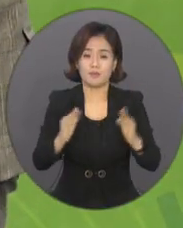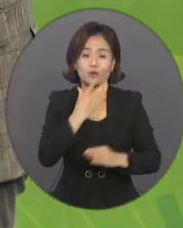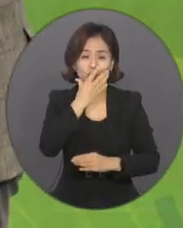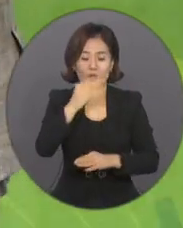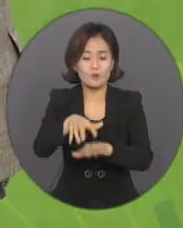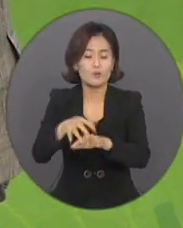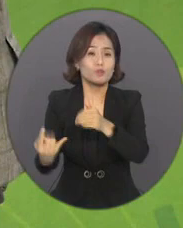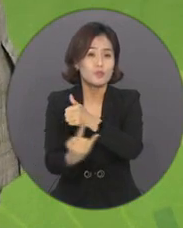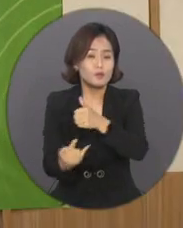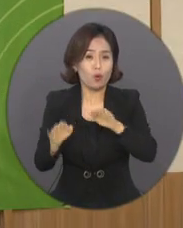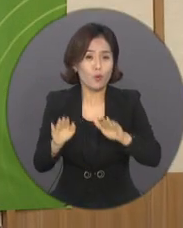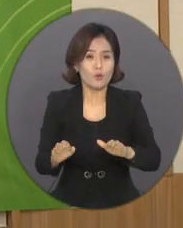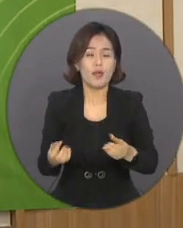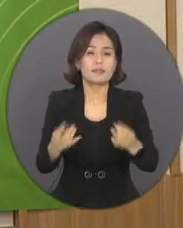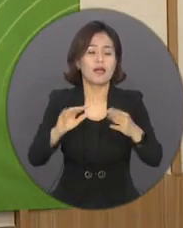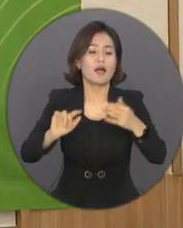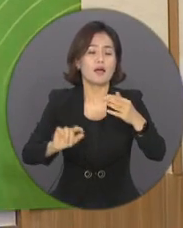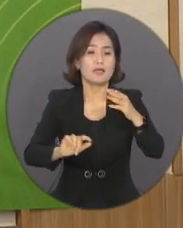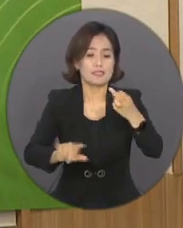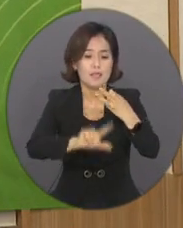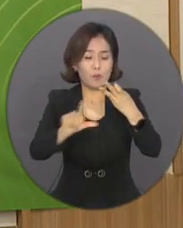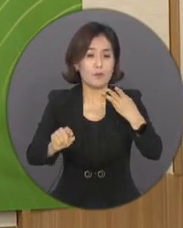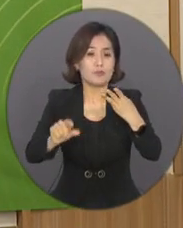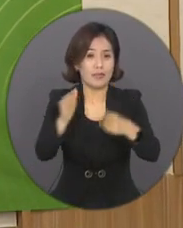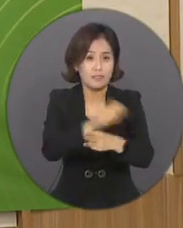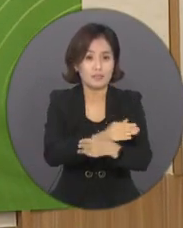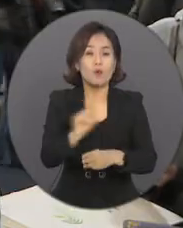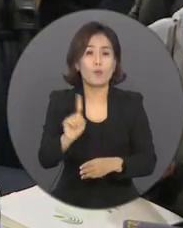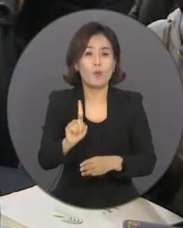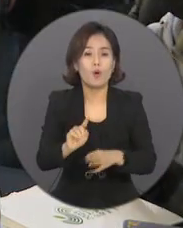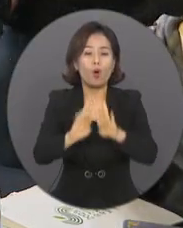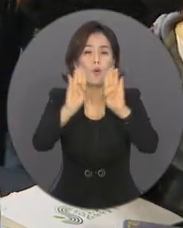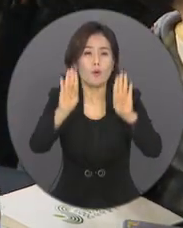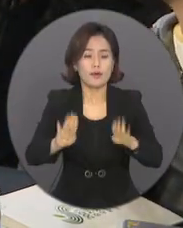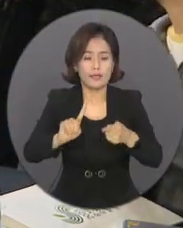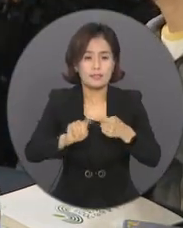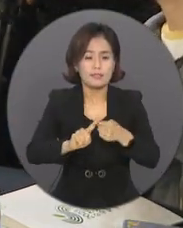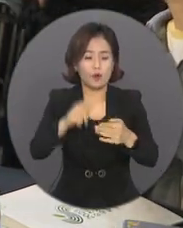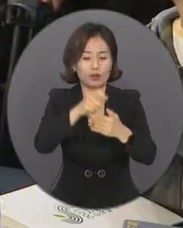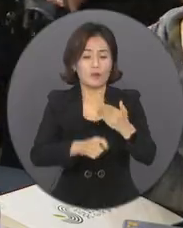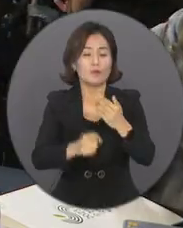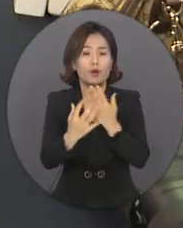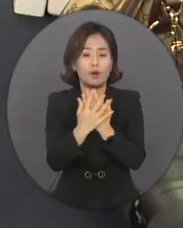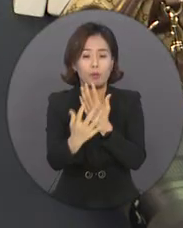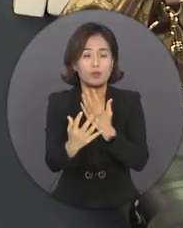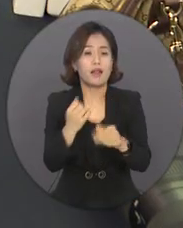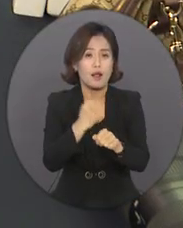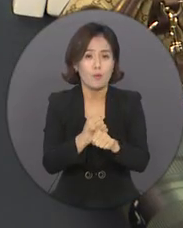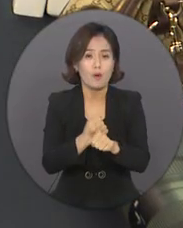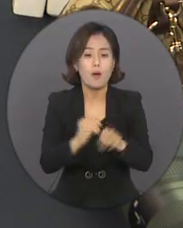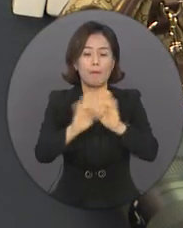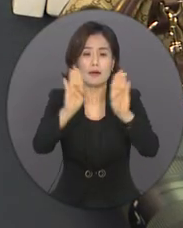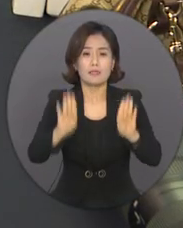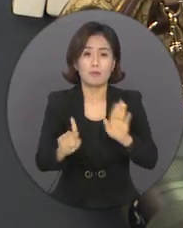순천시와 조직위원회는 오늘 행사에 이어 다음 달에는 박람회 현장에서 언론인 팸투어와 프레스데이 행사를 개최하는 등 앞으로